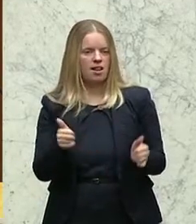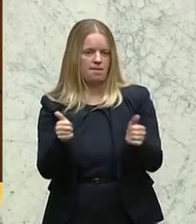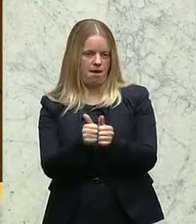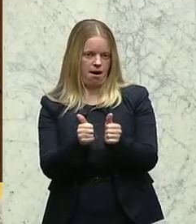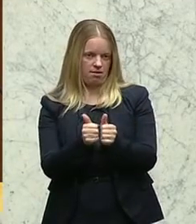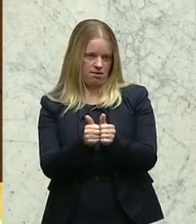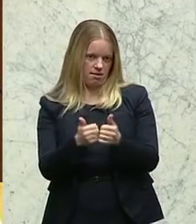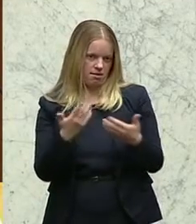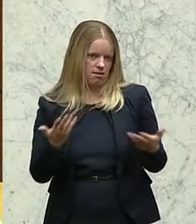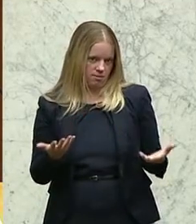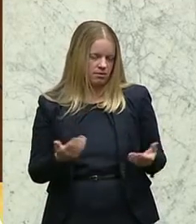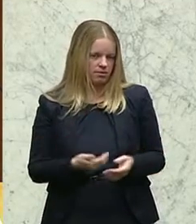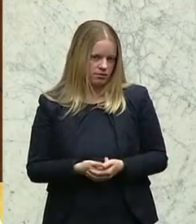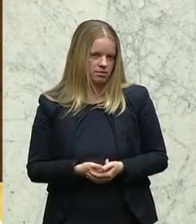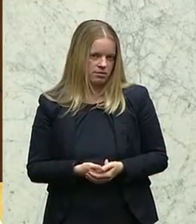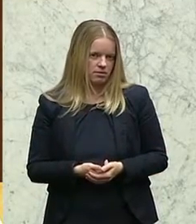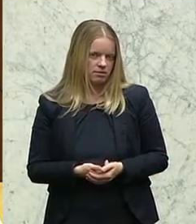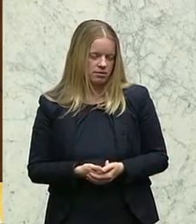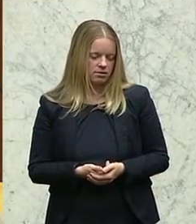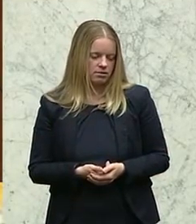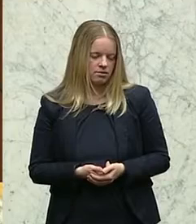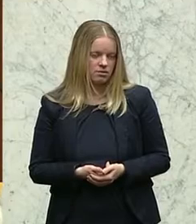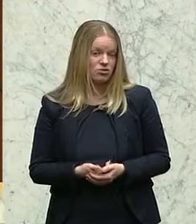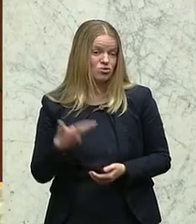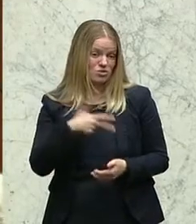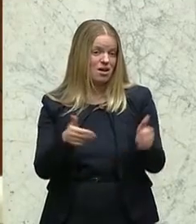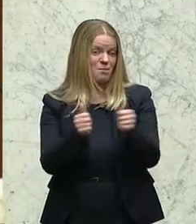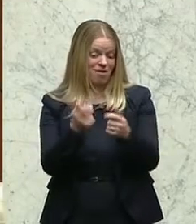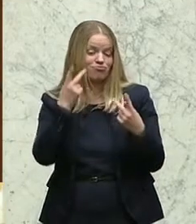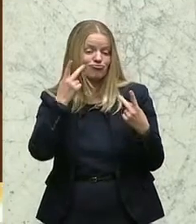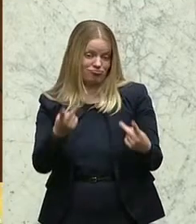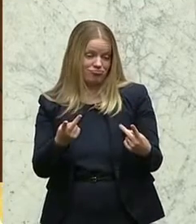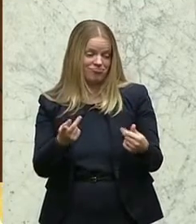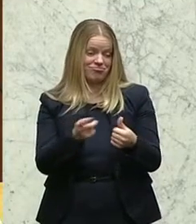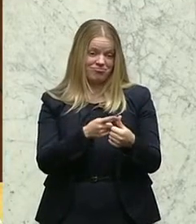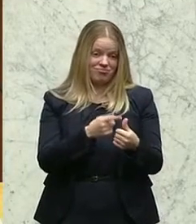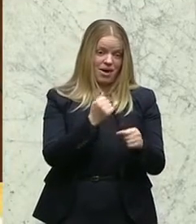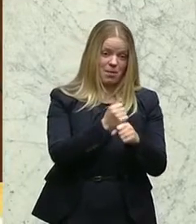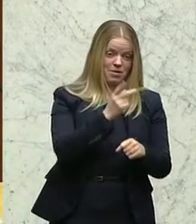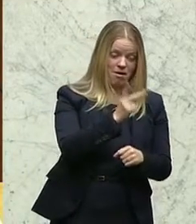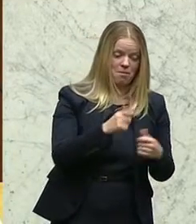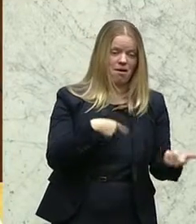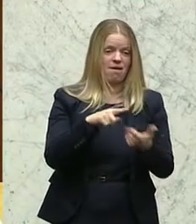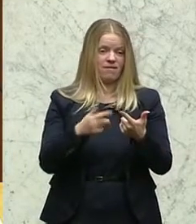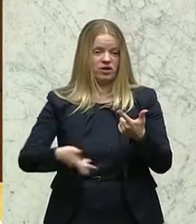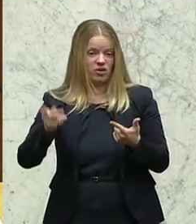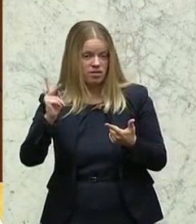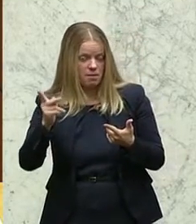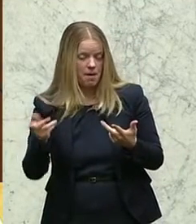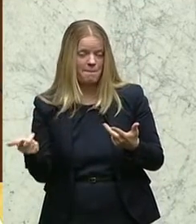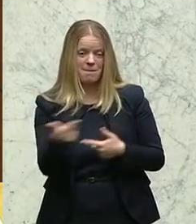die Sozialpartnerschaft sich anschaut, sowohl die Arbeiterkammer als auch die Wirtschaftskammer kritisieren dieses Vorhaben ja